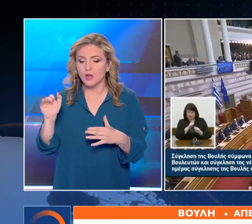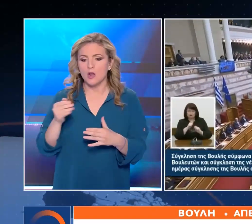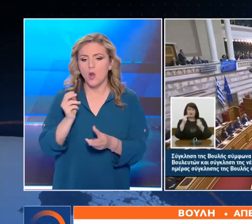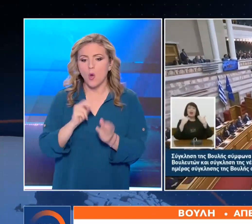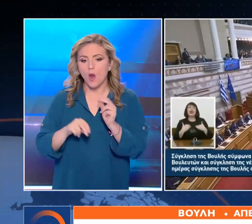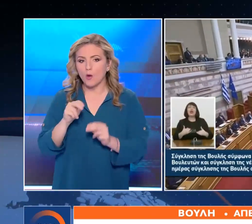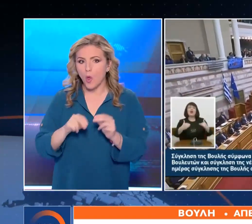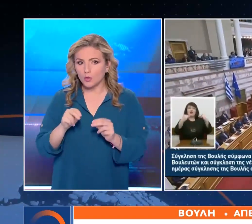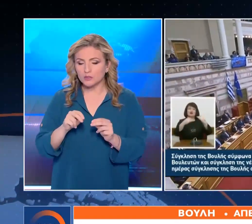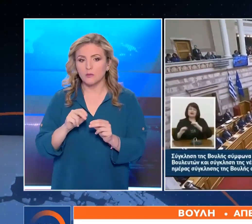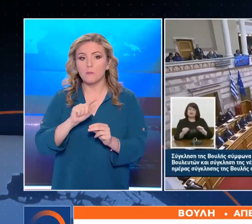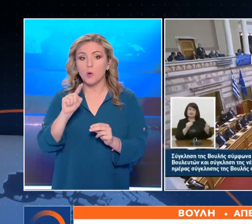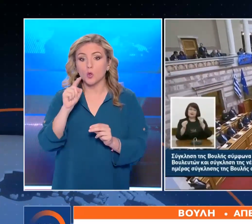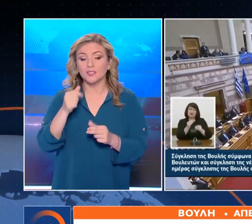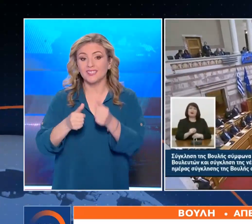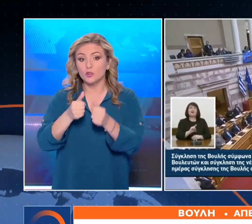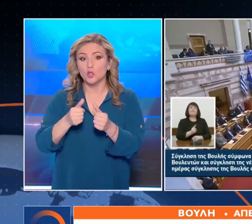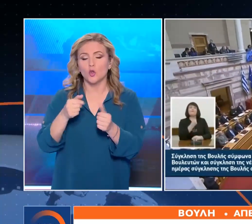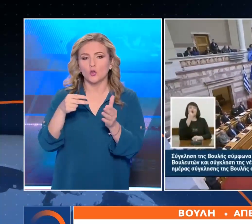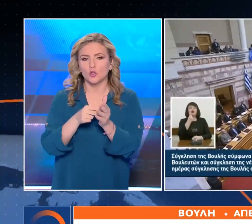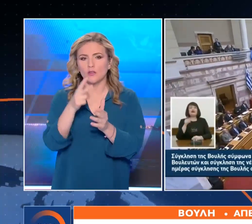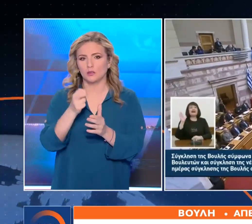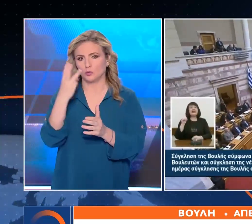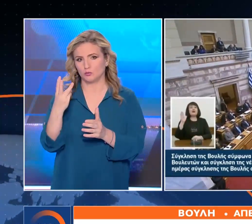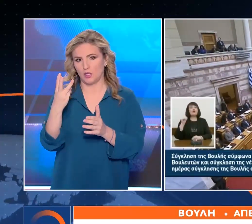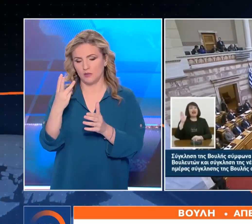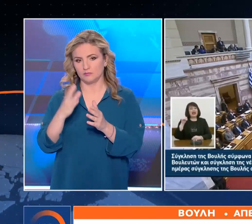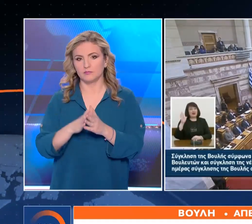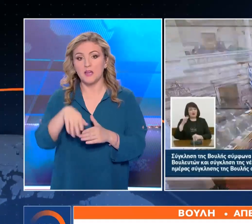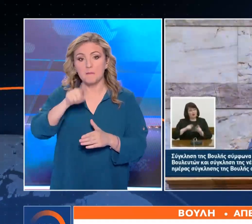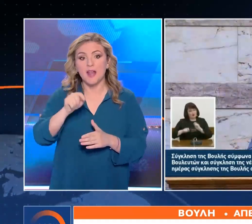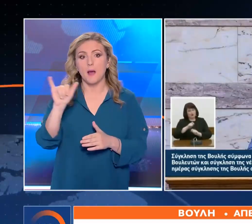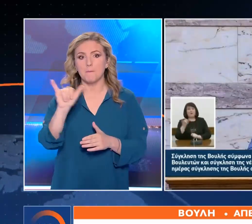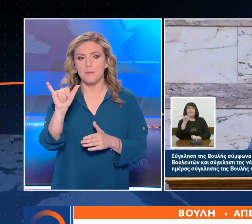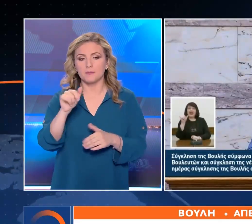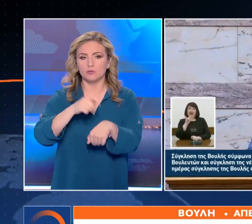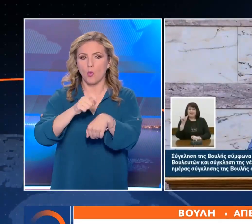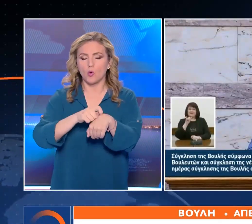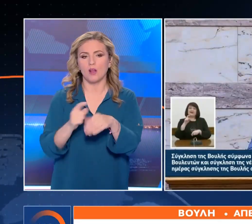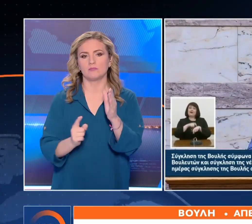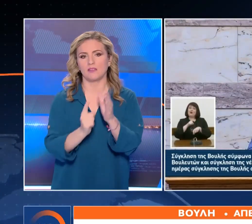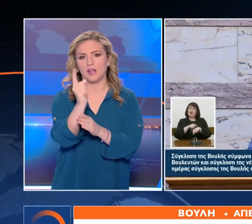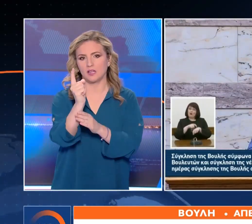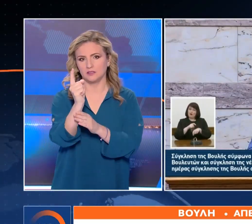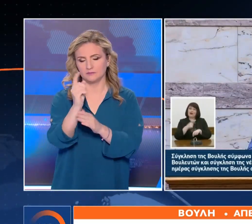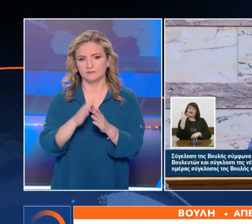εκλογές την 1η Ιουνίου 2023, ημέρα Πέμπτη και ώρα 11.